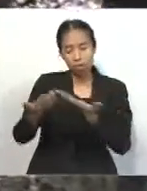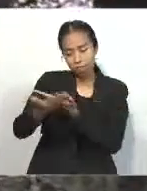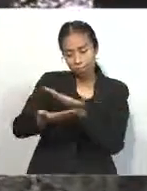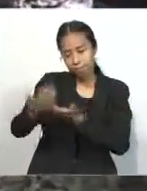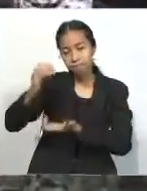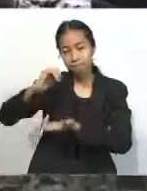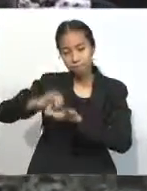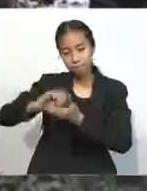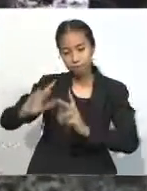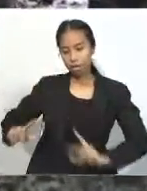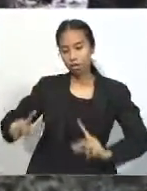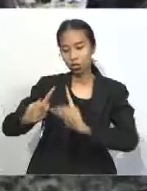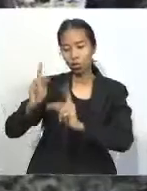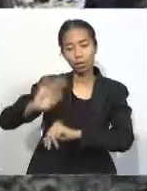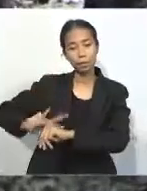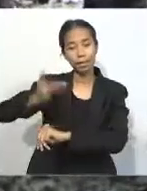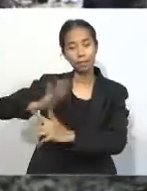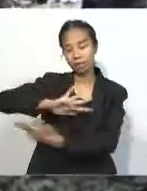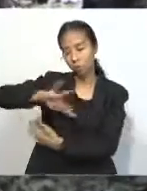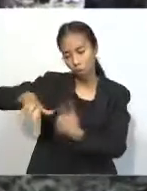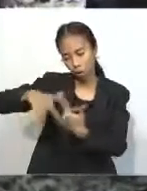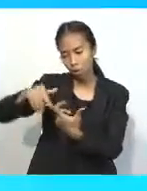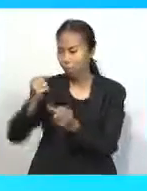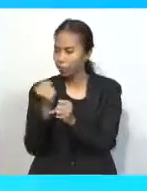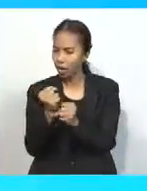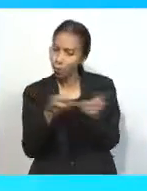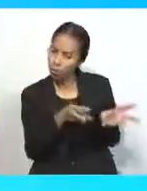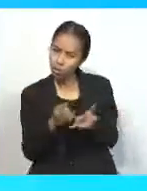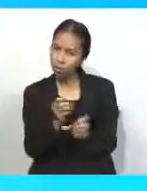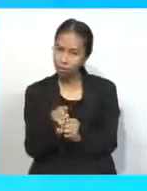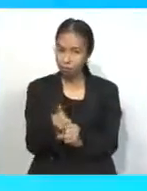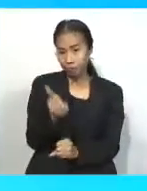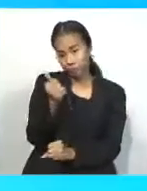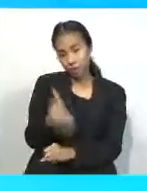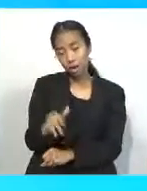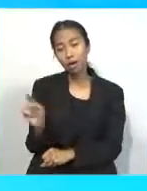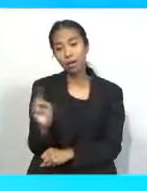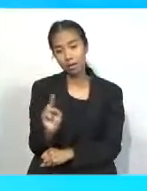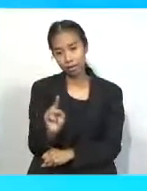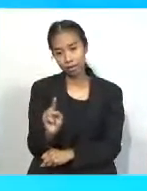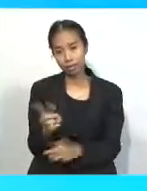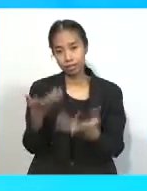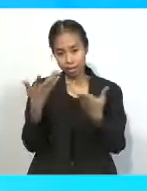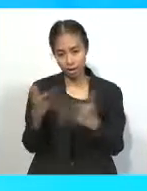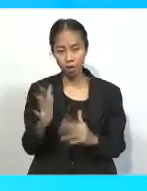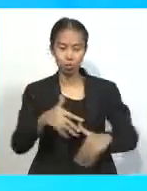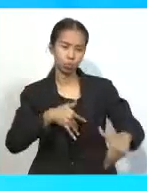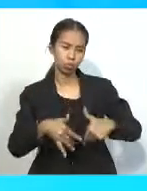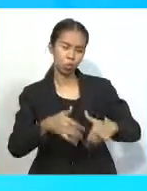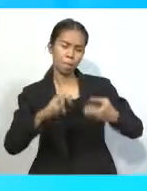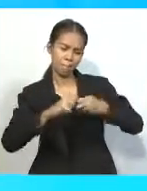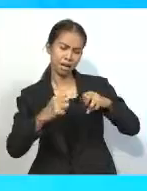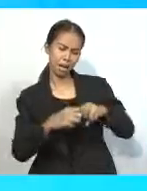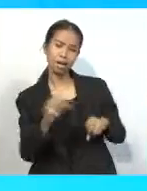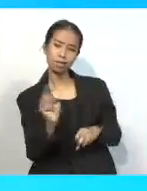พยากรธรรมชาติและสิ่งแวดล้อมว่าสามารถดำเนินการในลักษณะดังกล่าวได้หรือไม่นอกจากนี้ค่ะชาวบ้านเขายังมีอีกหนึ่งปั